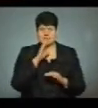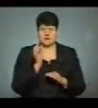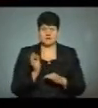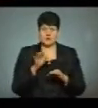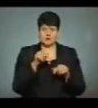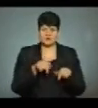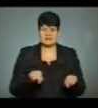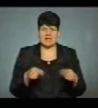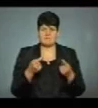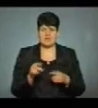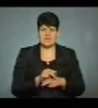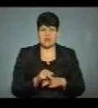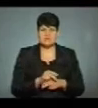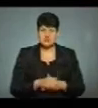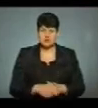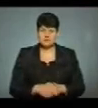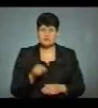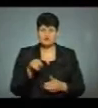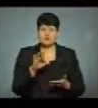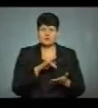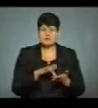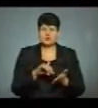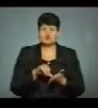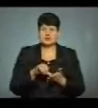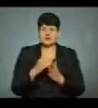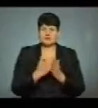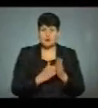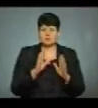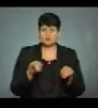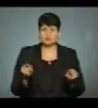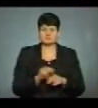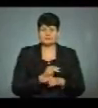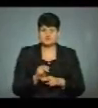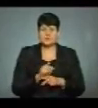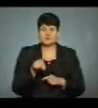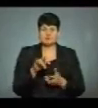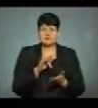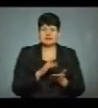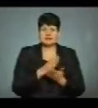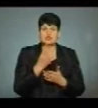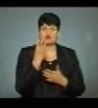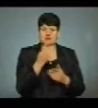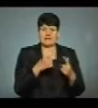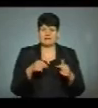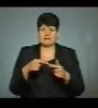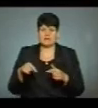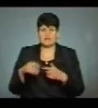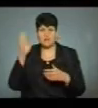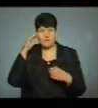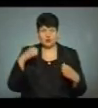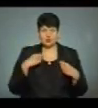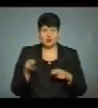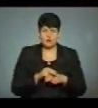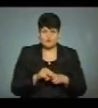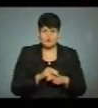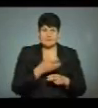нас на реабілітацію. Ось у цьому центрі учасники програми проходять реабілітацію. У цьому центрі є 4 відділення – водолікування,